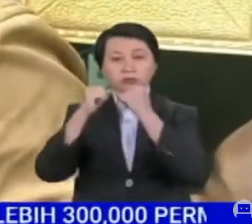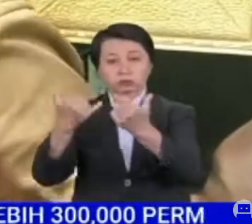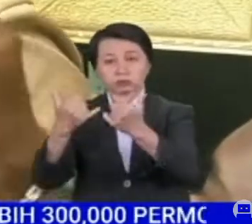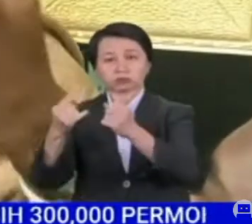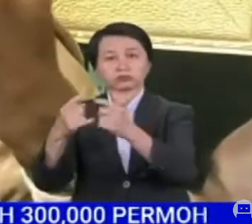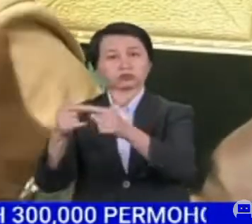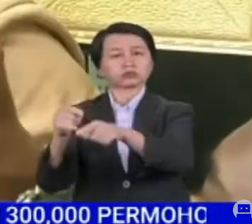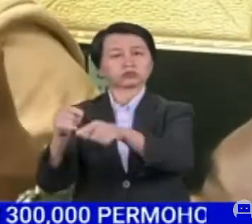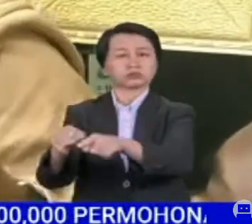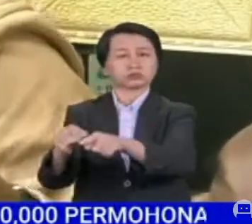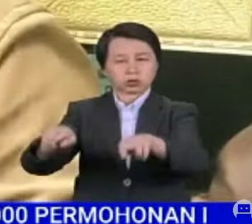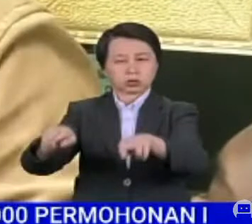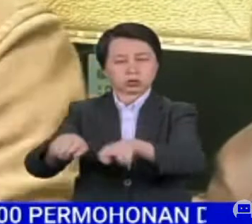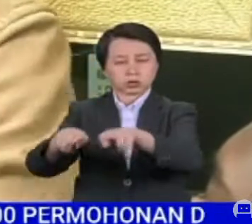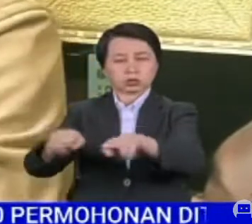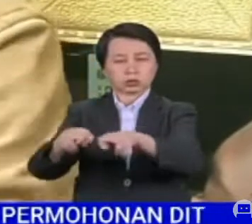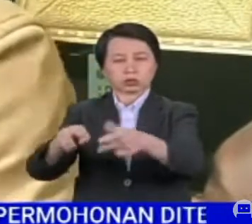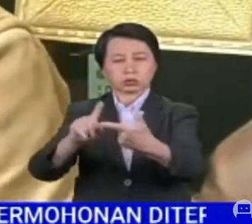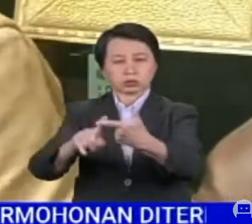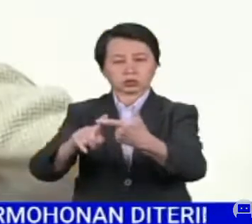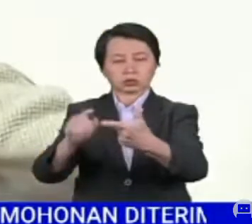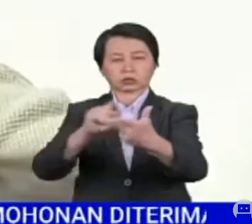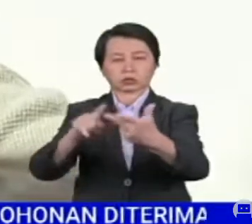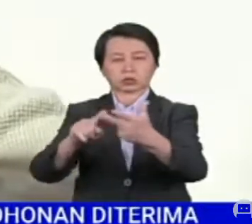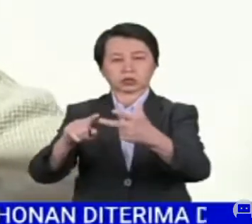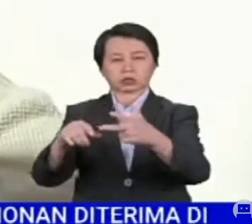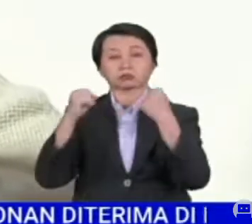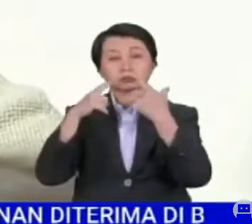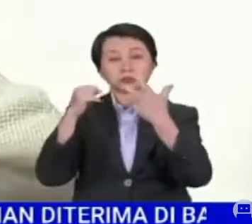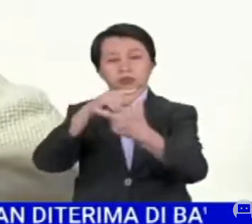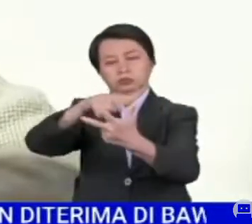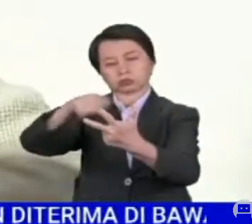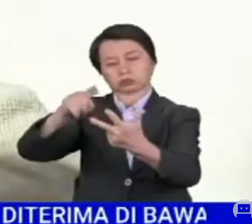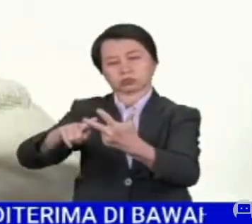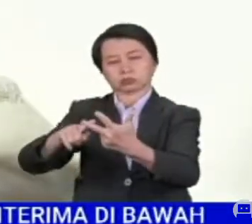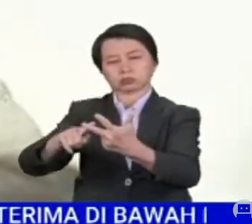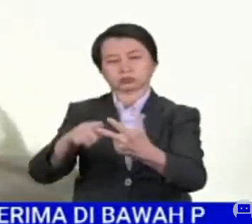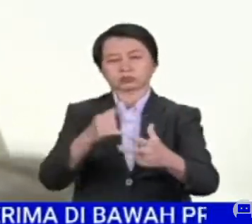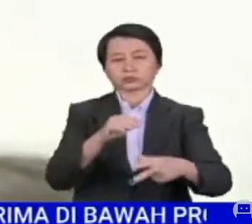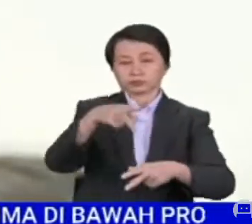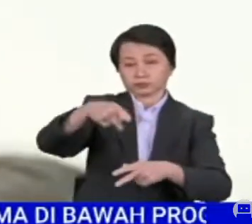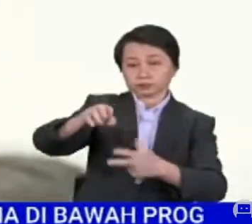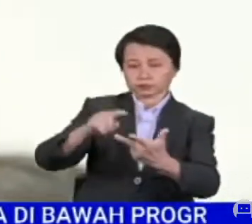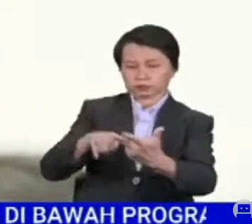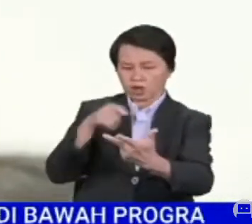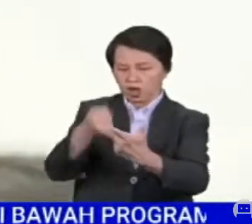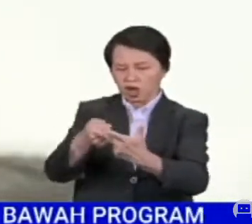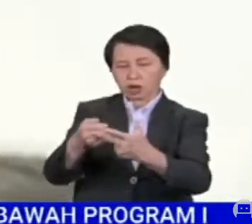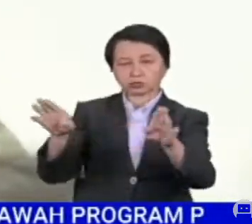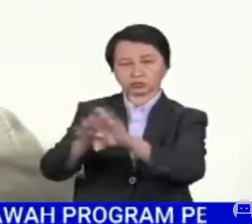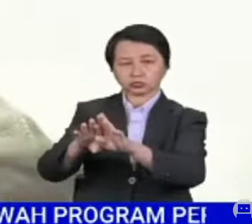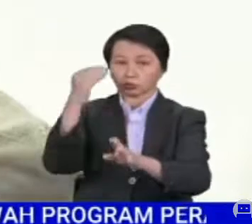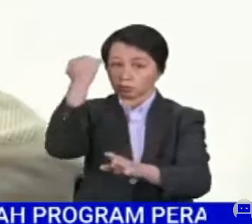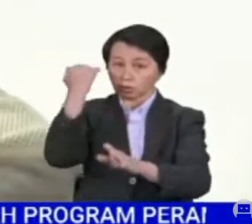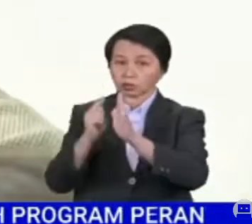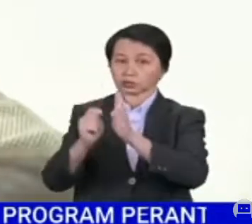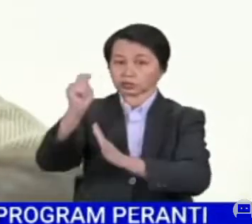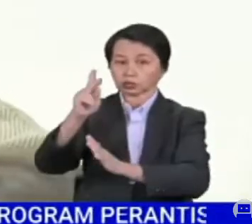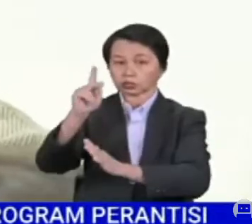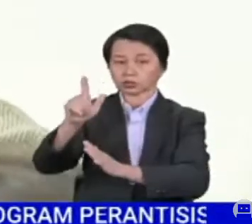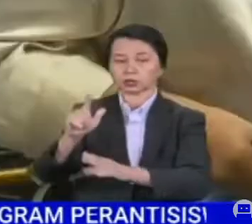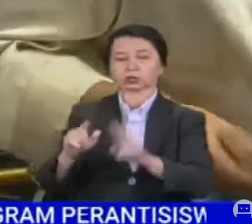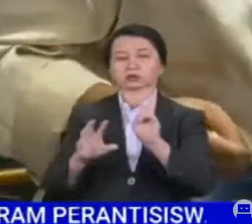Bhd, Recording Industry Malaysia dan Prism Bhd. Susulan itu, Prism Bhd diarah tutup oleh Mahkamah Tinggi Kuala Lumpur